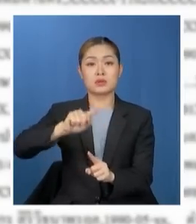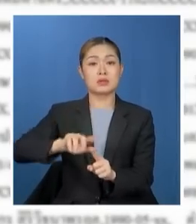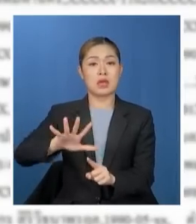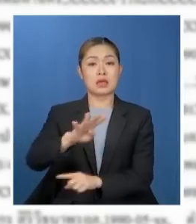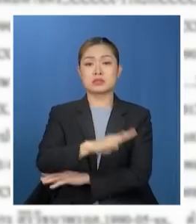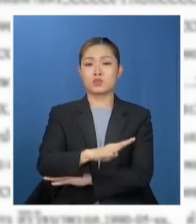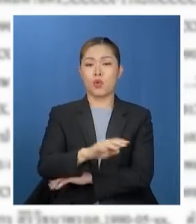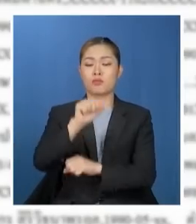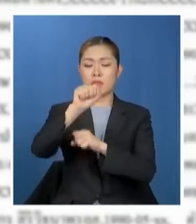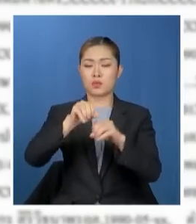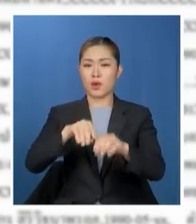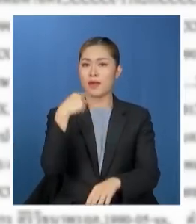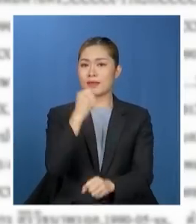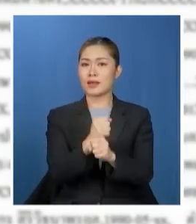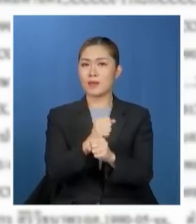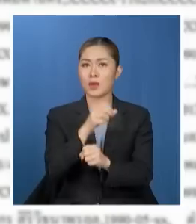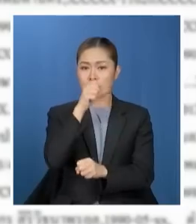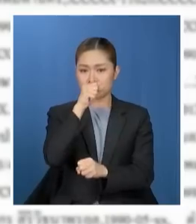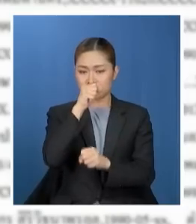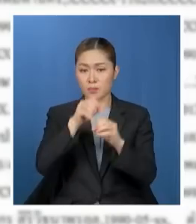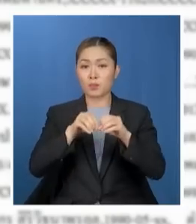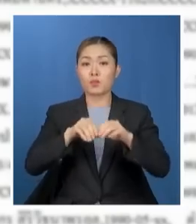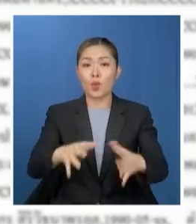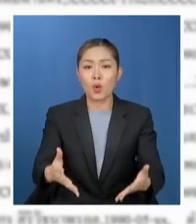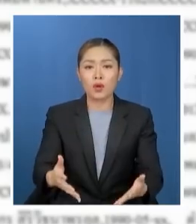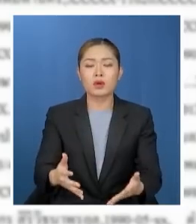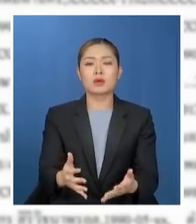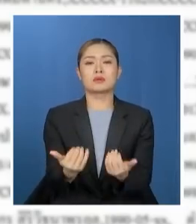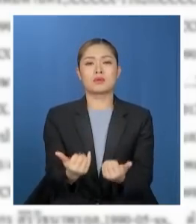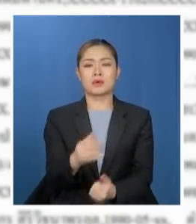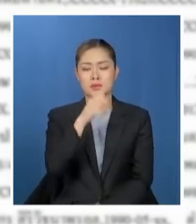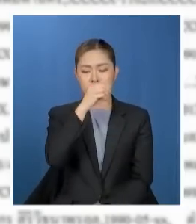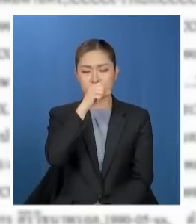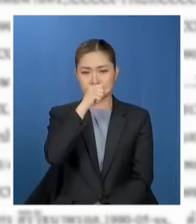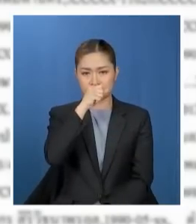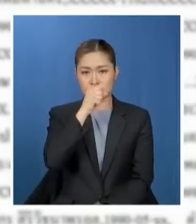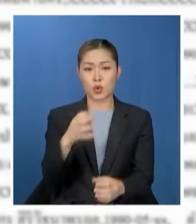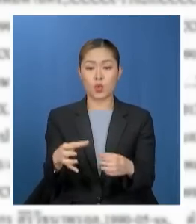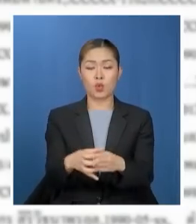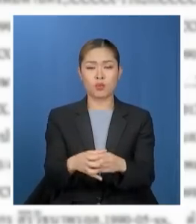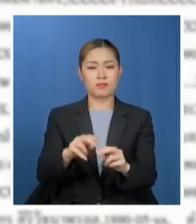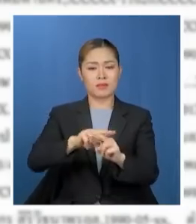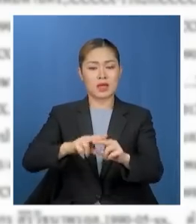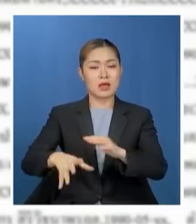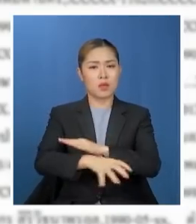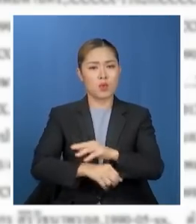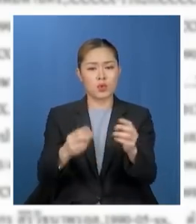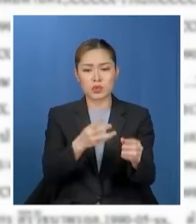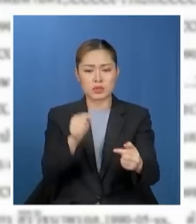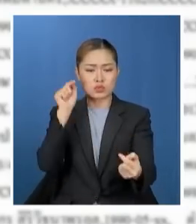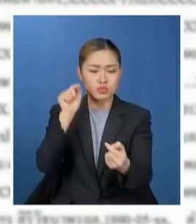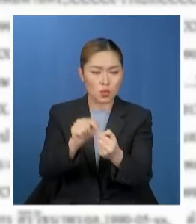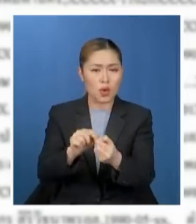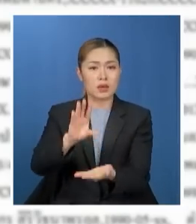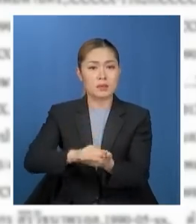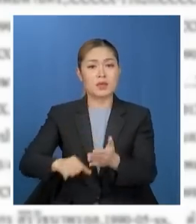ไม่อย่างนั้นจะประกาศว่าหน่วยงานไหนที่ทำข้อมูลหลุดและเปิดเผยข้อมูลกลุ่มแฮกเกอร์เหล่านี้ว่าแฮกเข้าไปได้อย่างไรรว